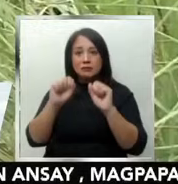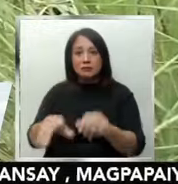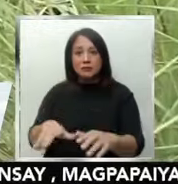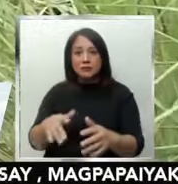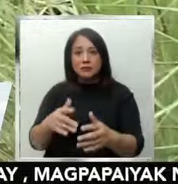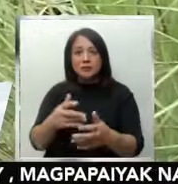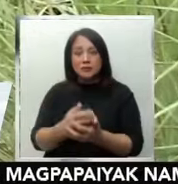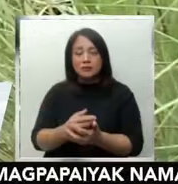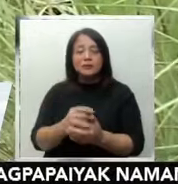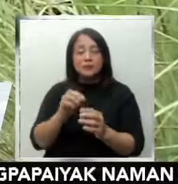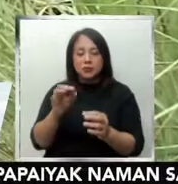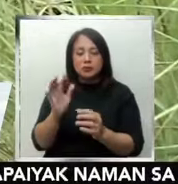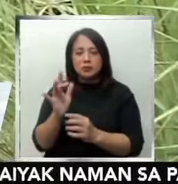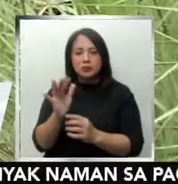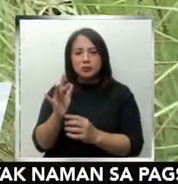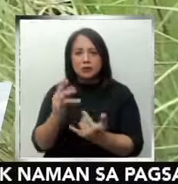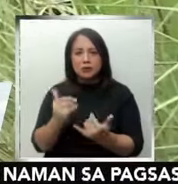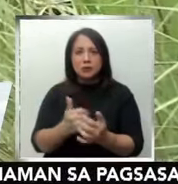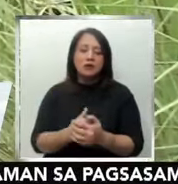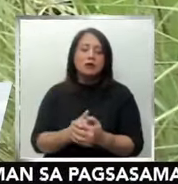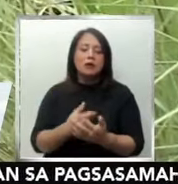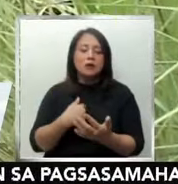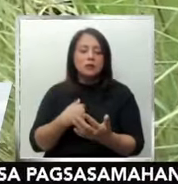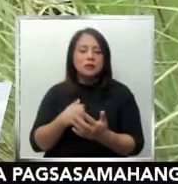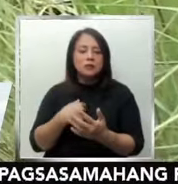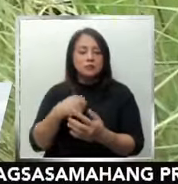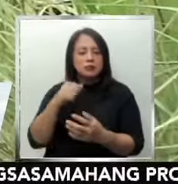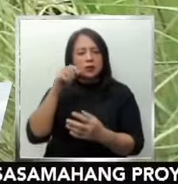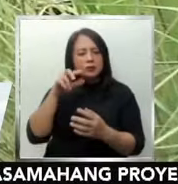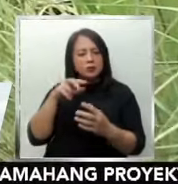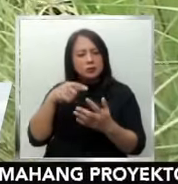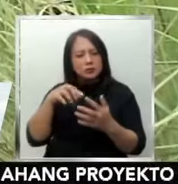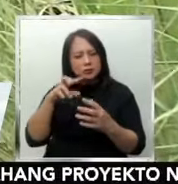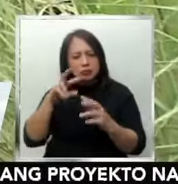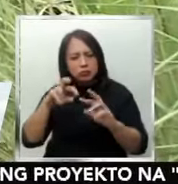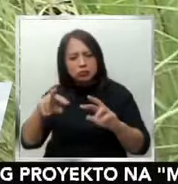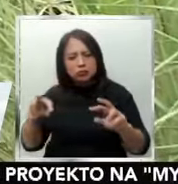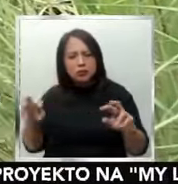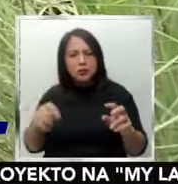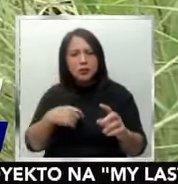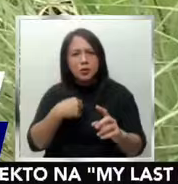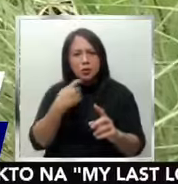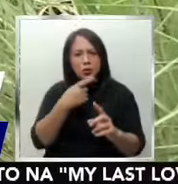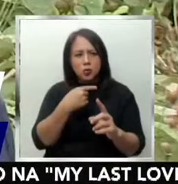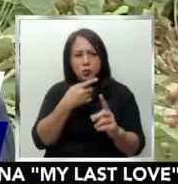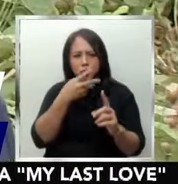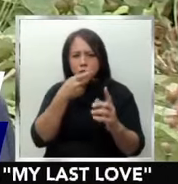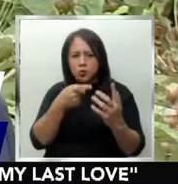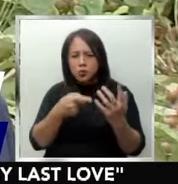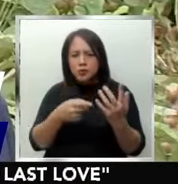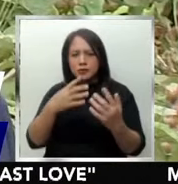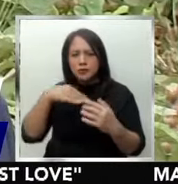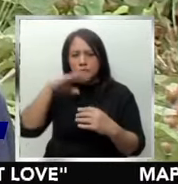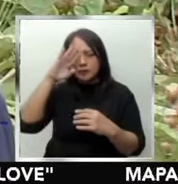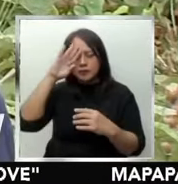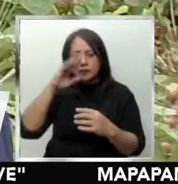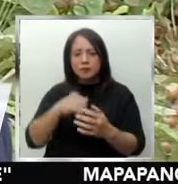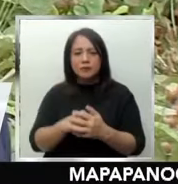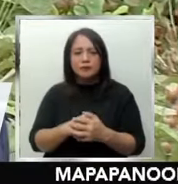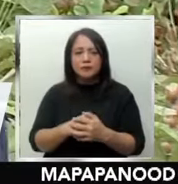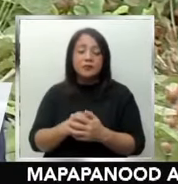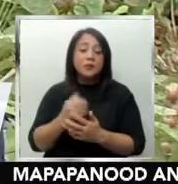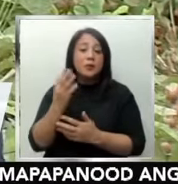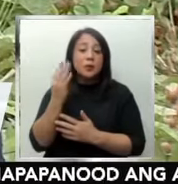Matthew isa raw sa Inaalam ng mga autoridad kung merong mga persons of interest na taga Cavite kasi ano to